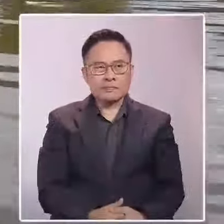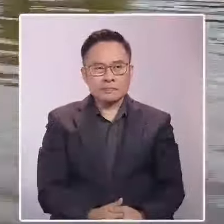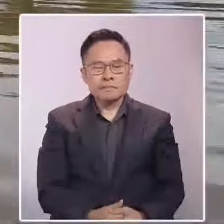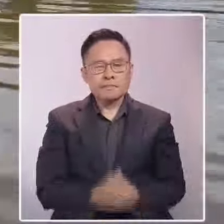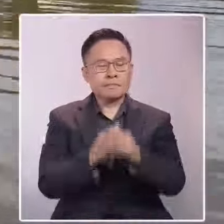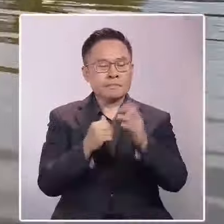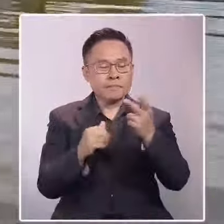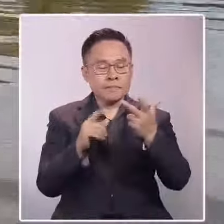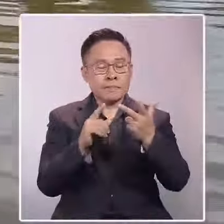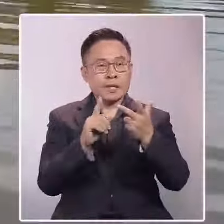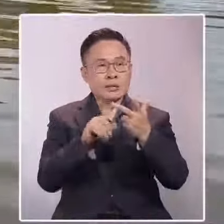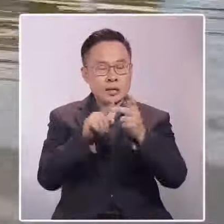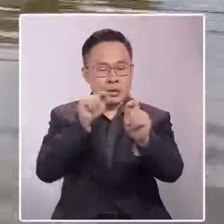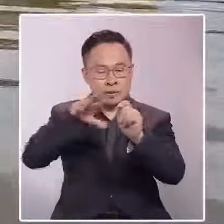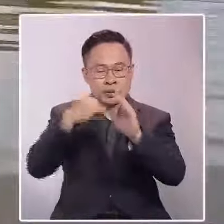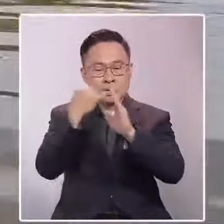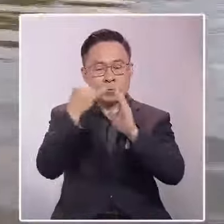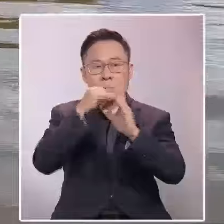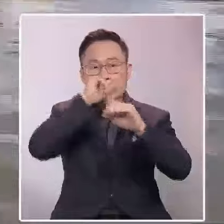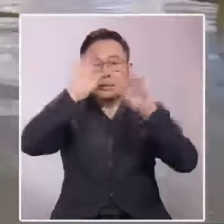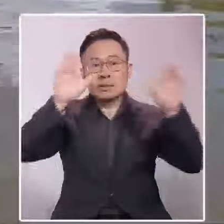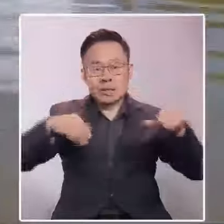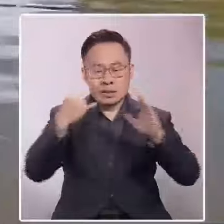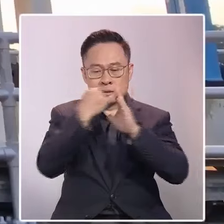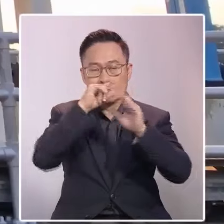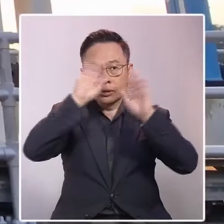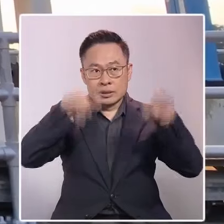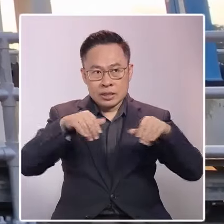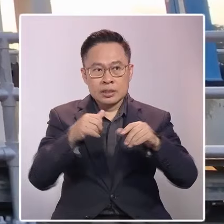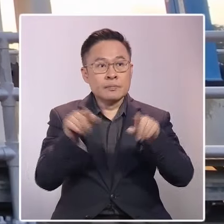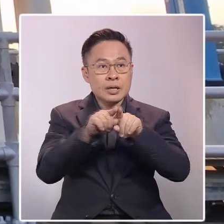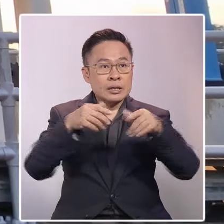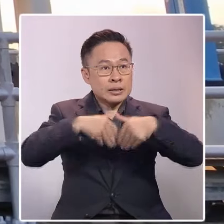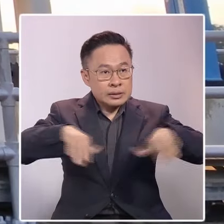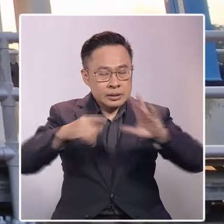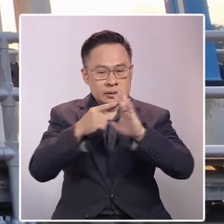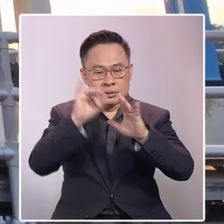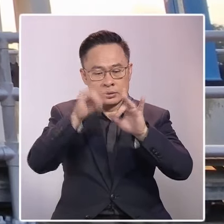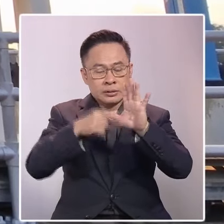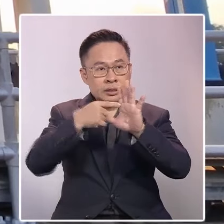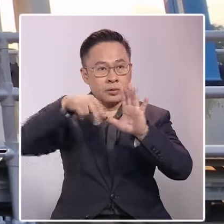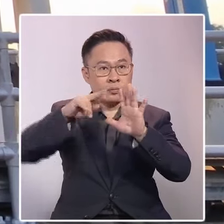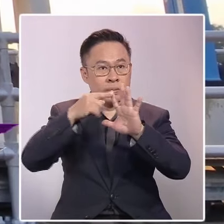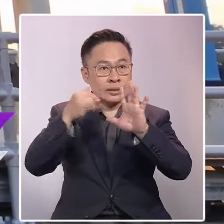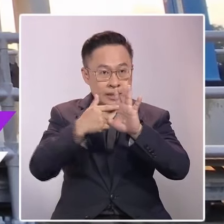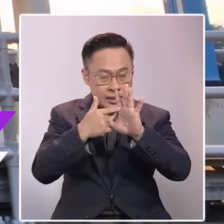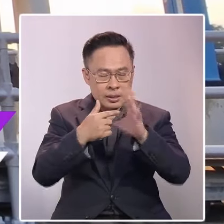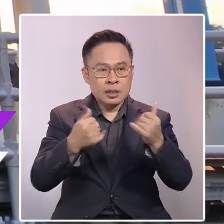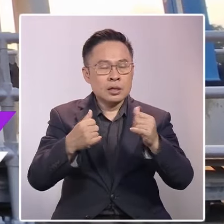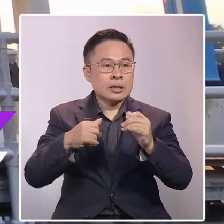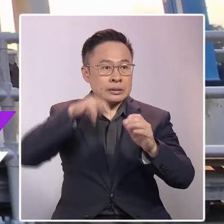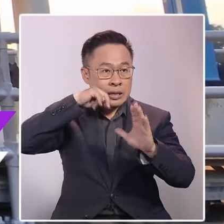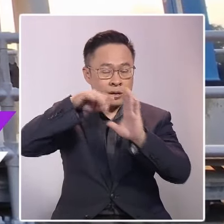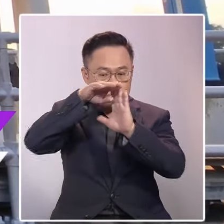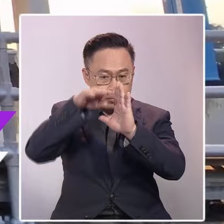จากเหนือนะคะมาดูกันที่อำเภอเมืองจังหวัดชัยนาทค่ะเพเพราะว่าสถานการณ์น้ำเหนือในเขื่อนเจ้าพระยาระดับน้ำลดลงจากเมื่อ